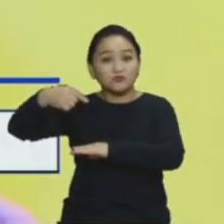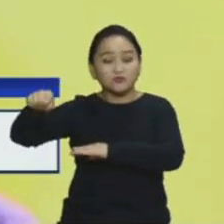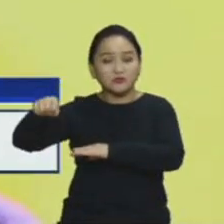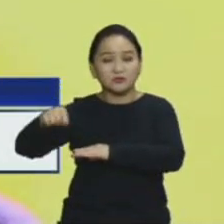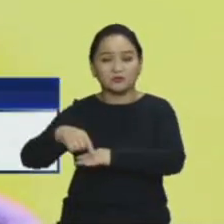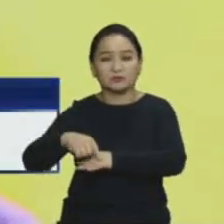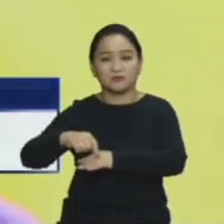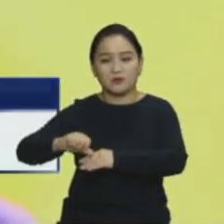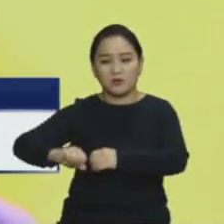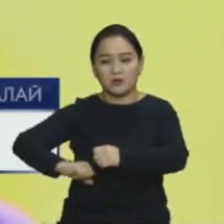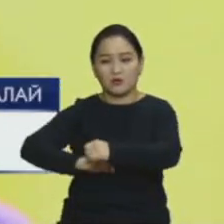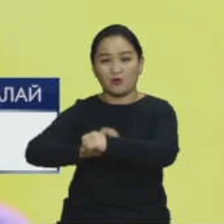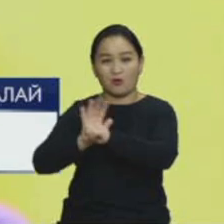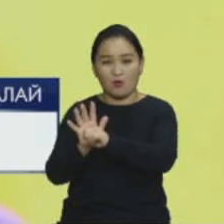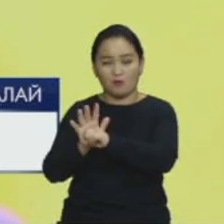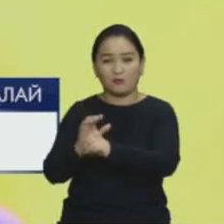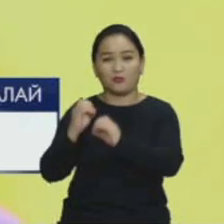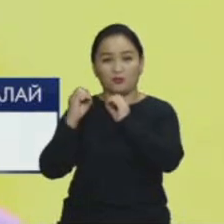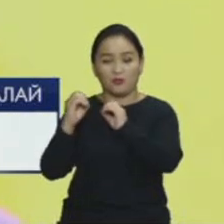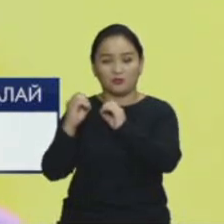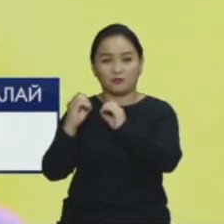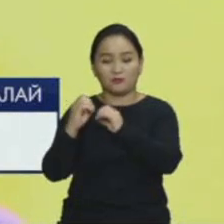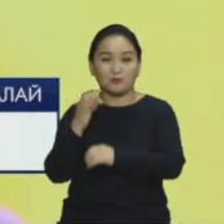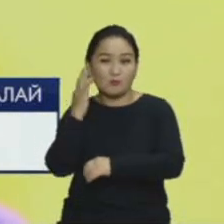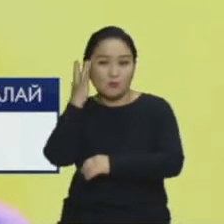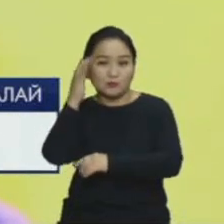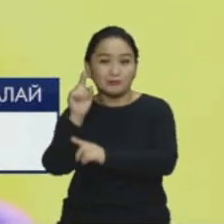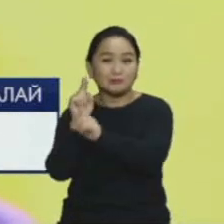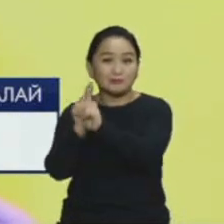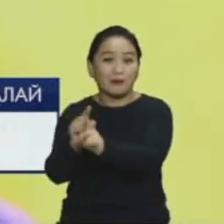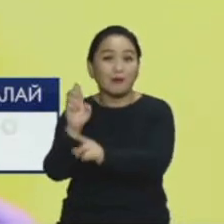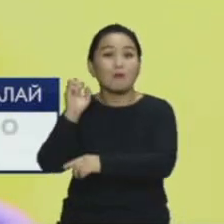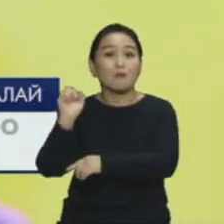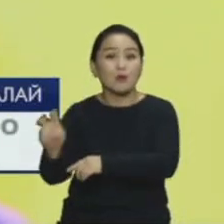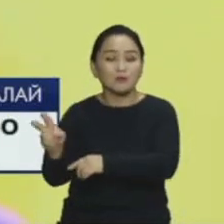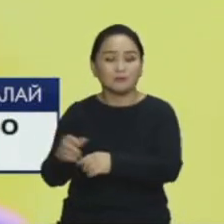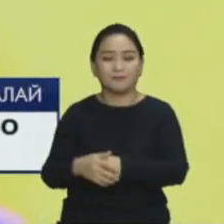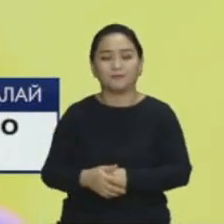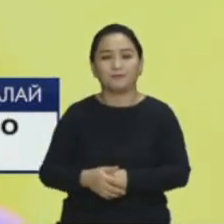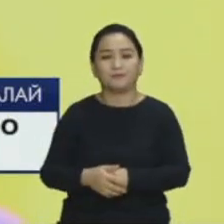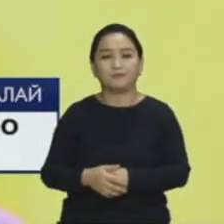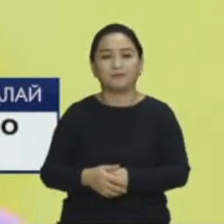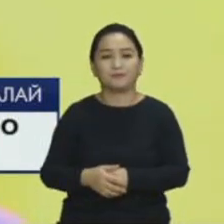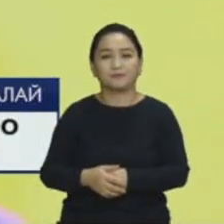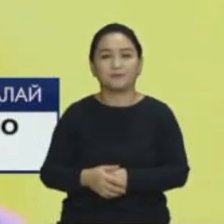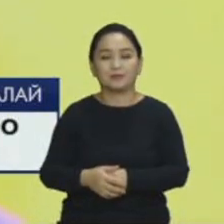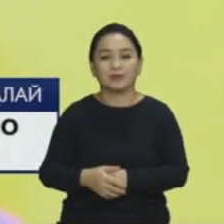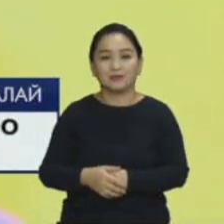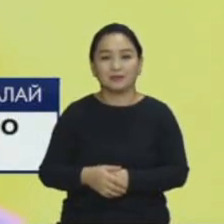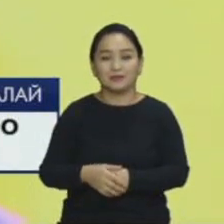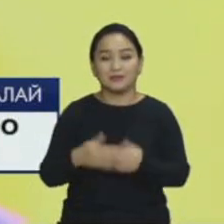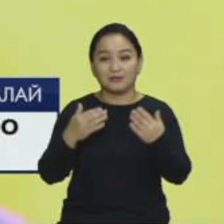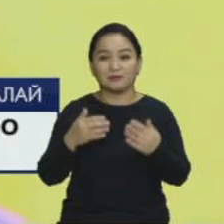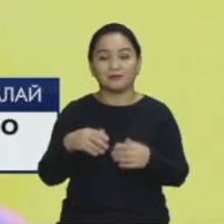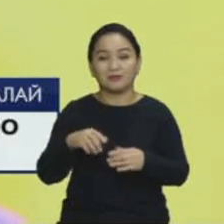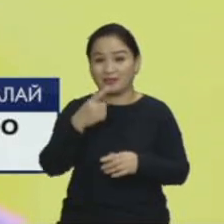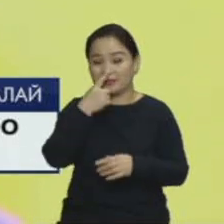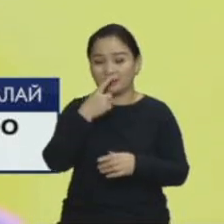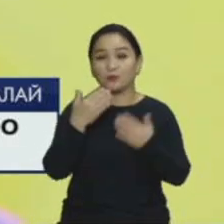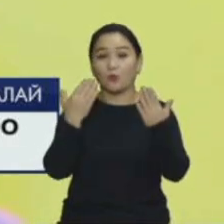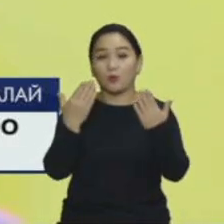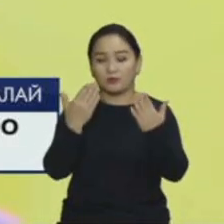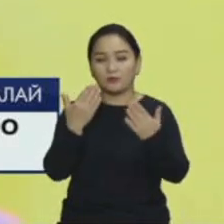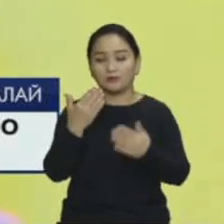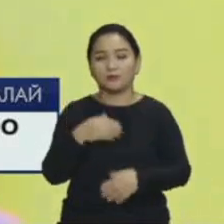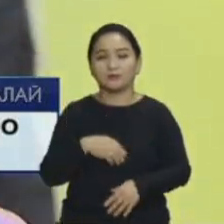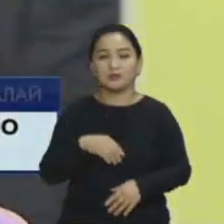гэсэн бодлого үргэлжлүүлэх юм байд бодлогыг цааш нь хэрэгжүүлэхээ бол сая томох их хурл дээр хятад улсын дарга